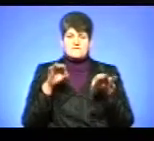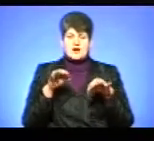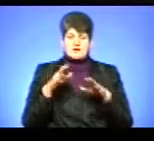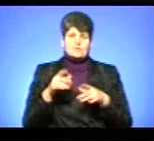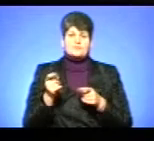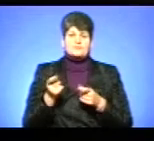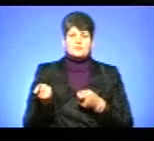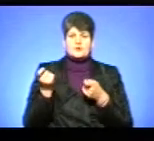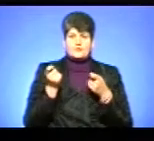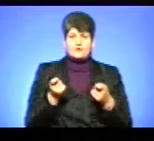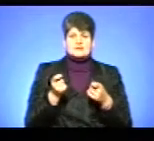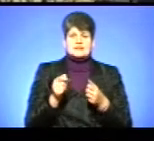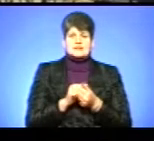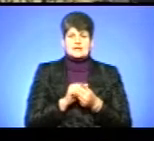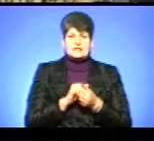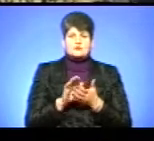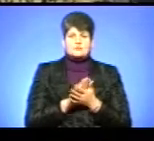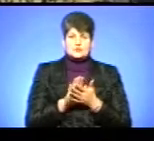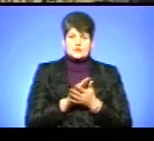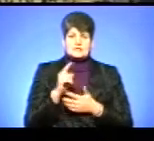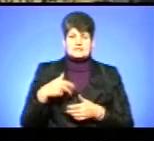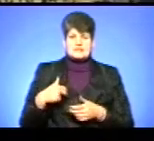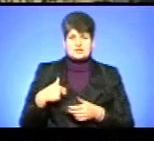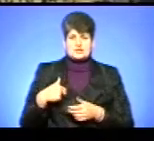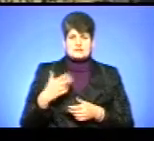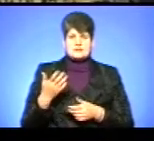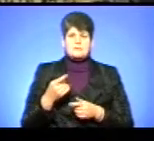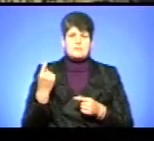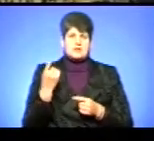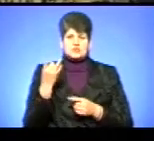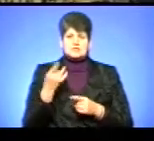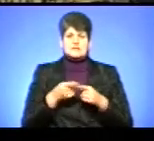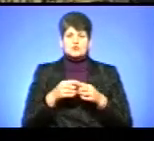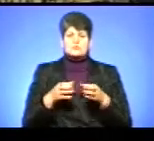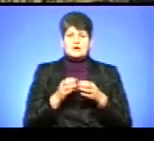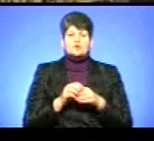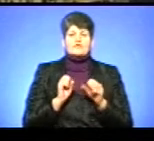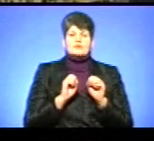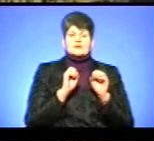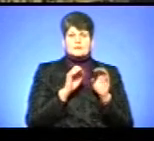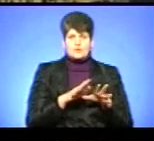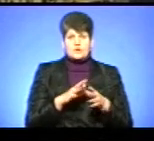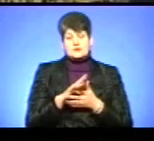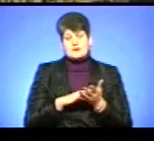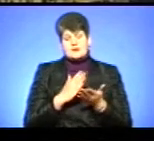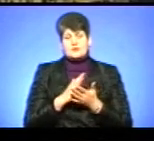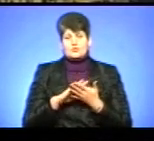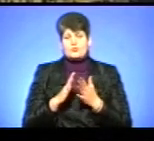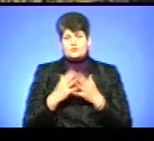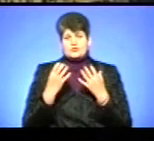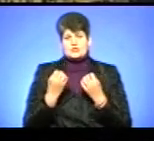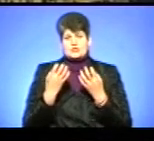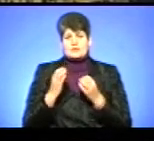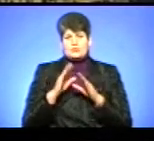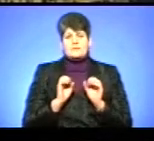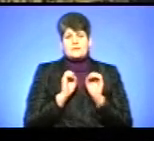постачає Залішицька швейна фабрика. Це ми перше передаємо на цю бригаду, і далі в нас є домовлений, що і далі будемо деякий час принаймні